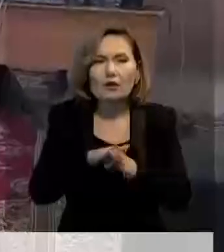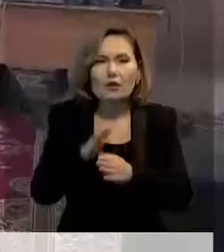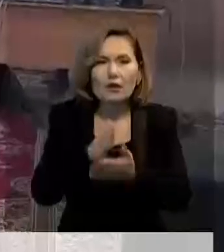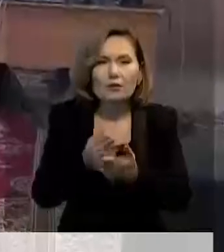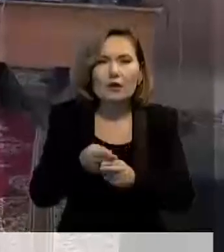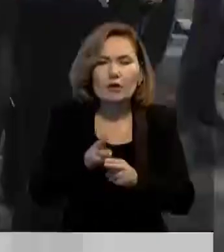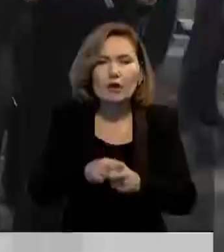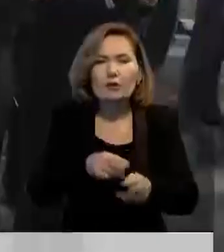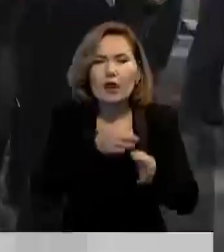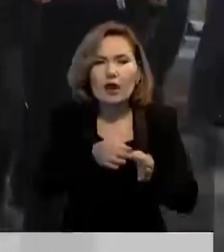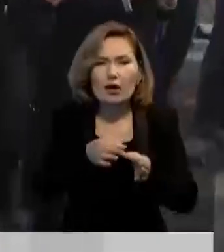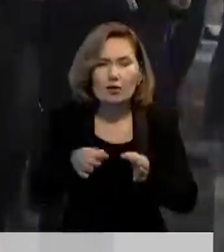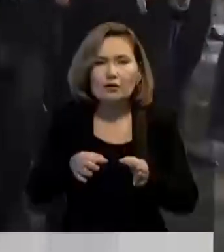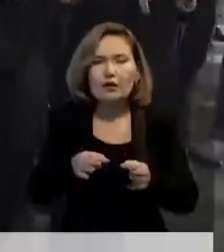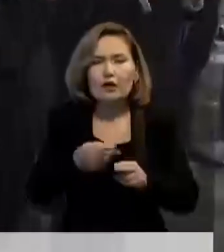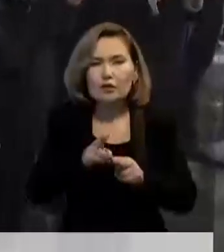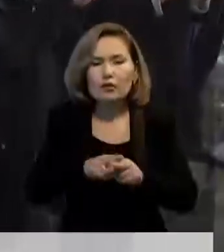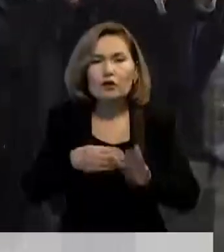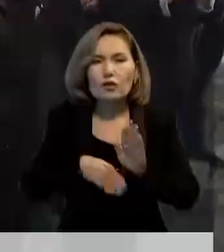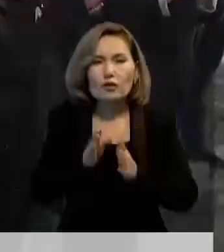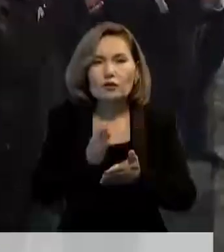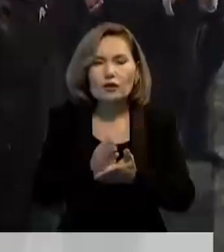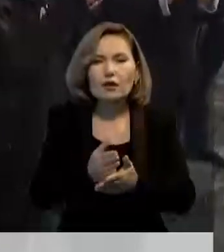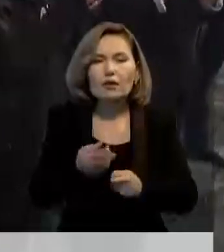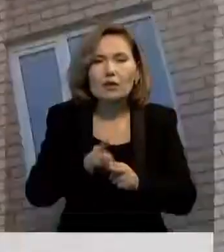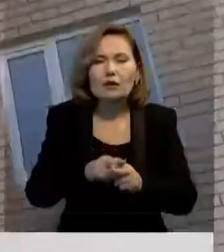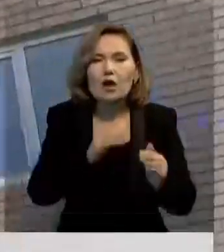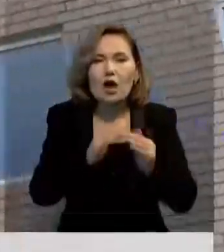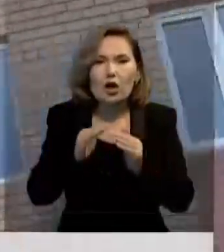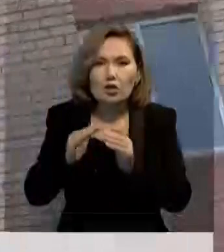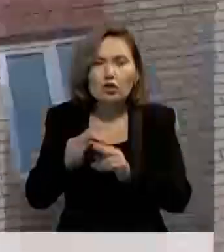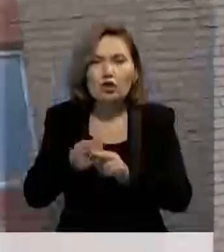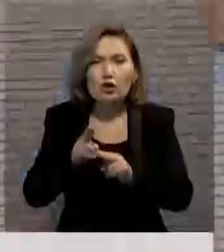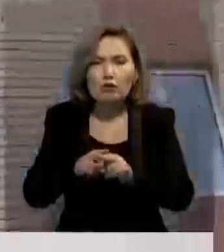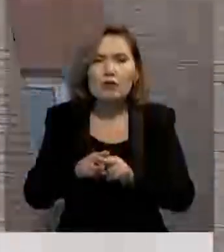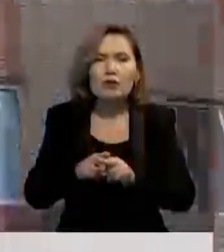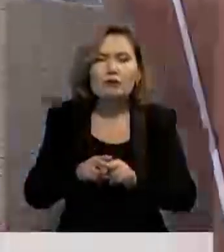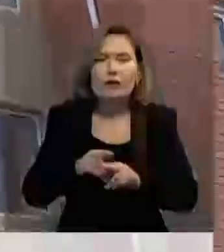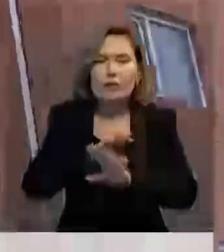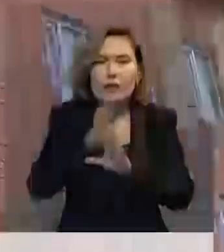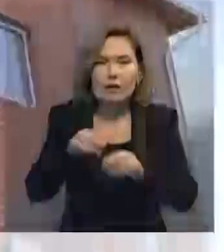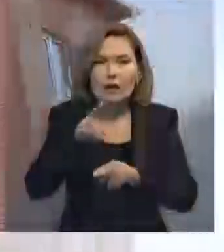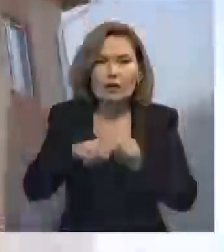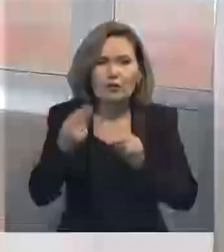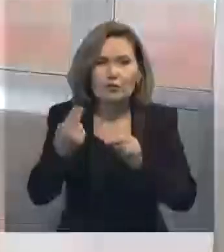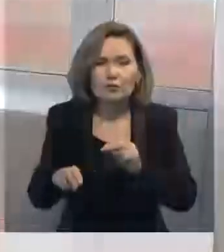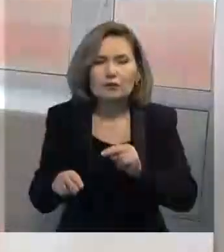айтқанда, бірнеше үй ел игілігіне берілсе, қазір 27 пәтерлі тағы бір үйдің құрылысы басталды.